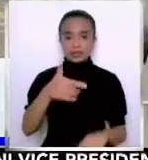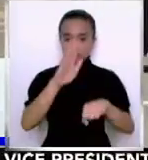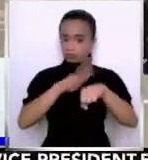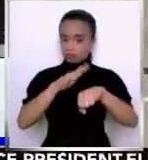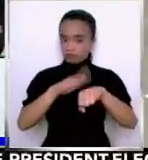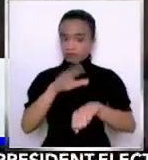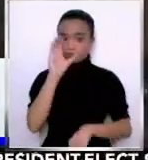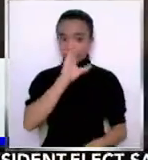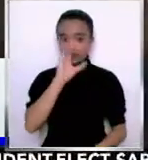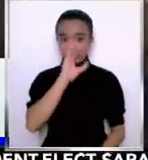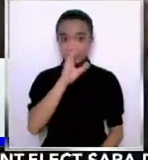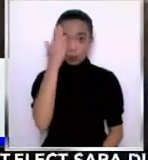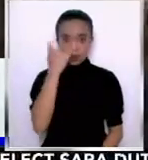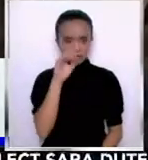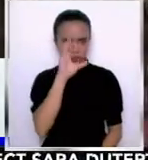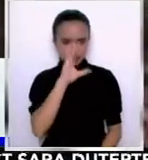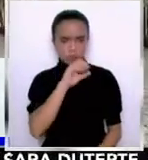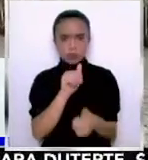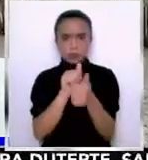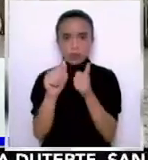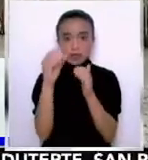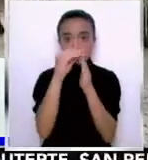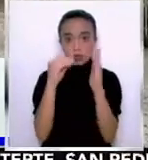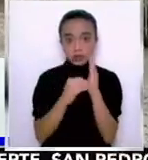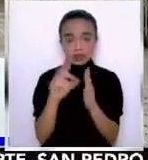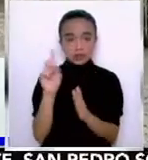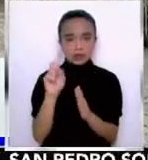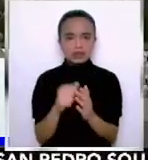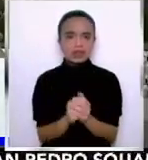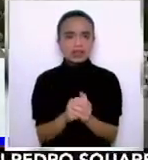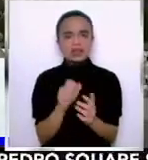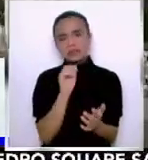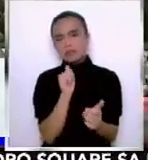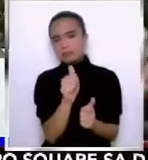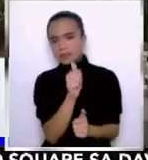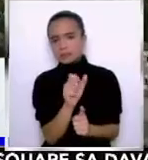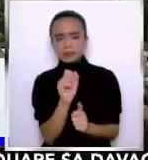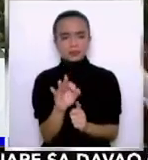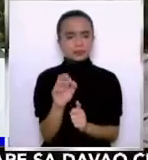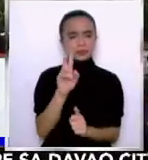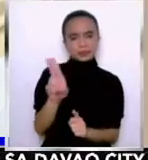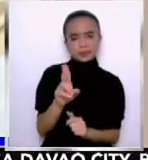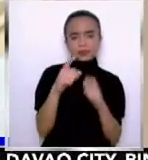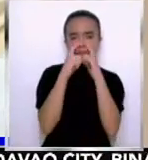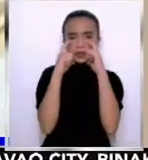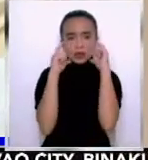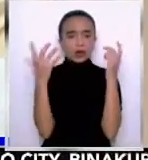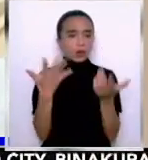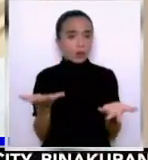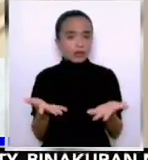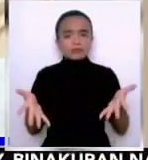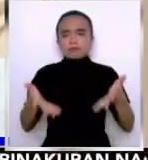ng ordinansa para gawing optional na lang ang pagsusuot ng face mask sa well-ventilated na lugar. We should